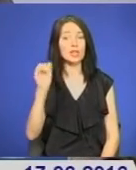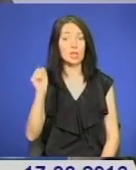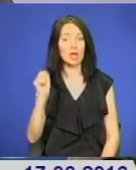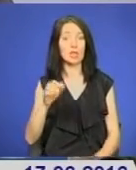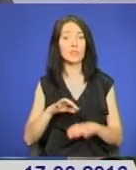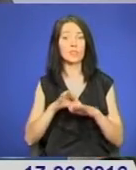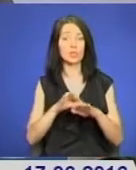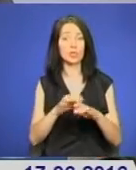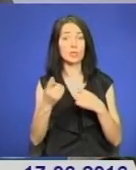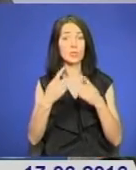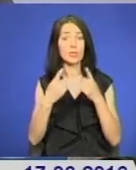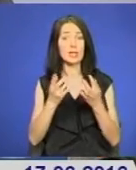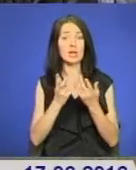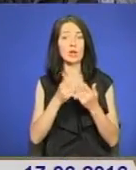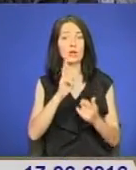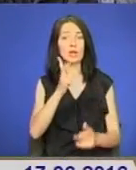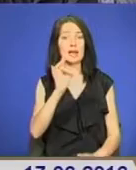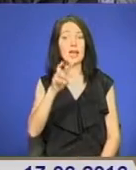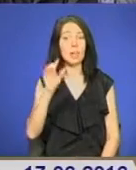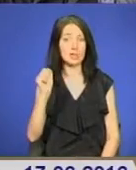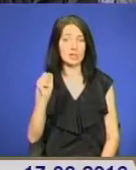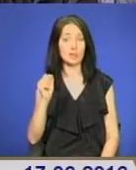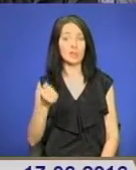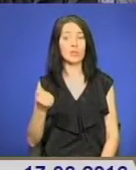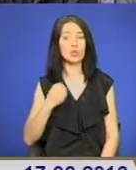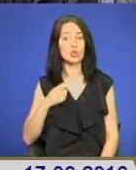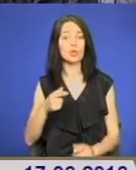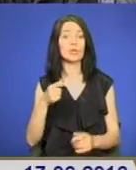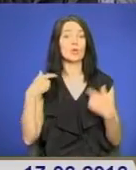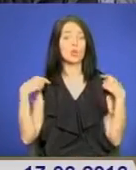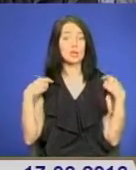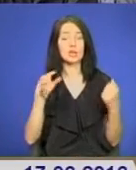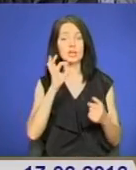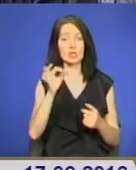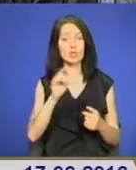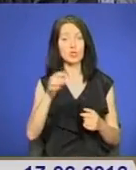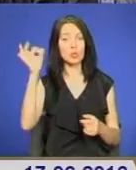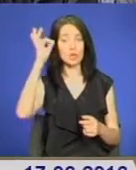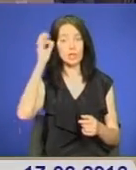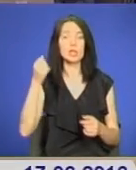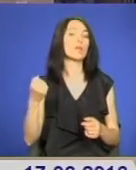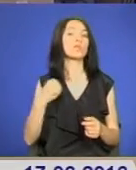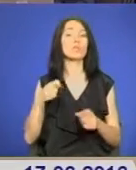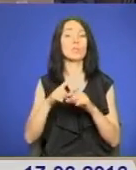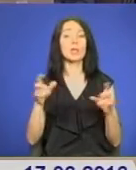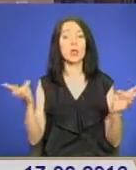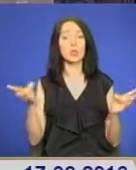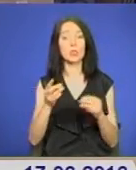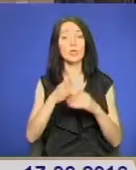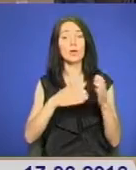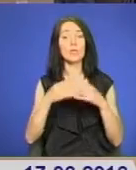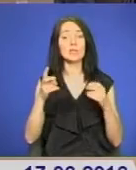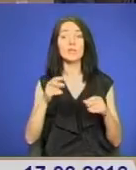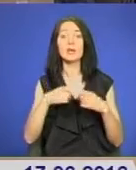ведуться перемовини на рахунок Кременця. Військовий комісар зауважив, що у згаданих військових формуваннях потребують фахівців